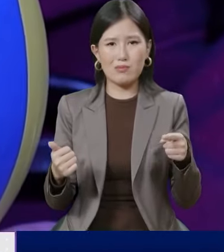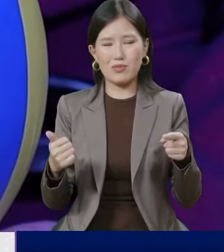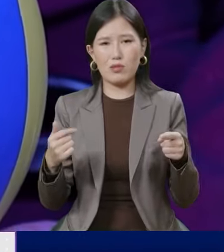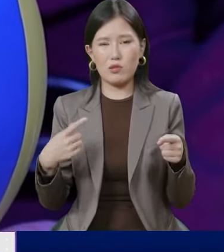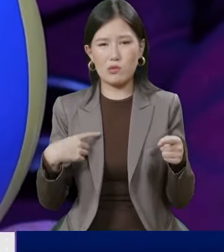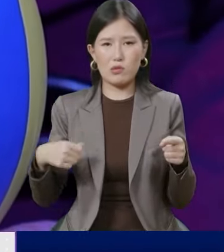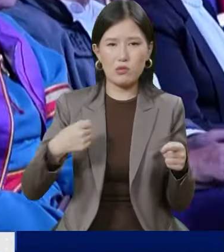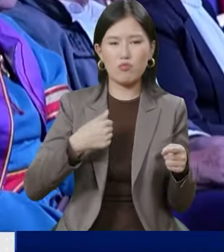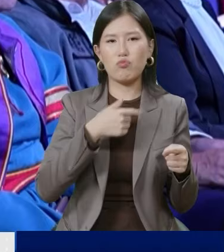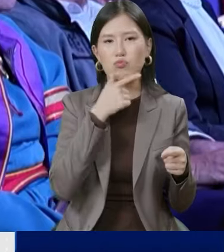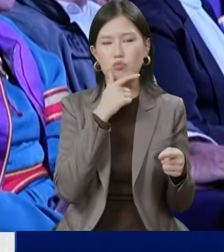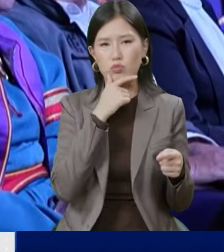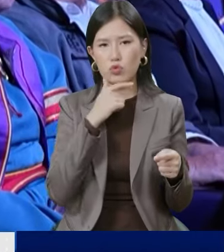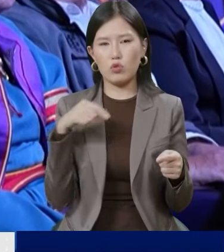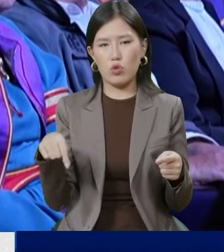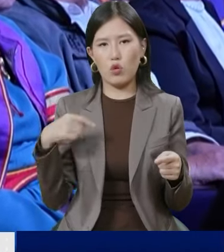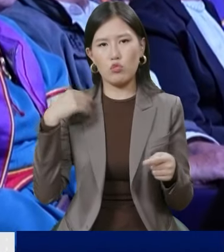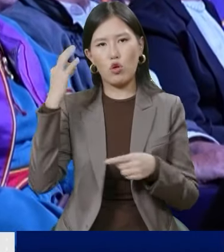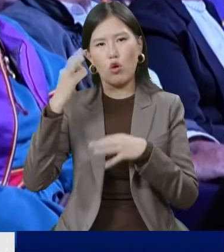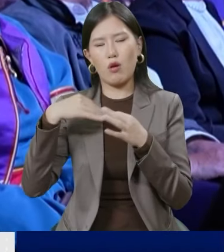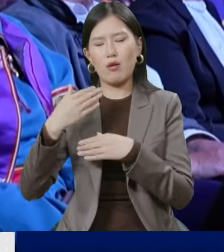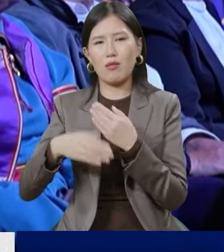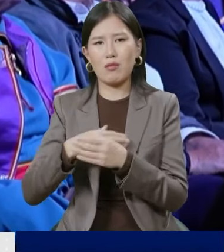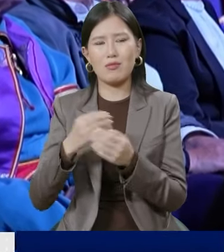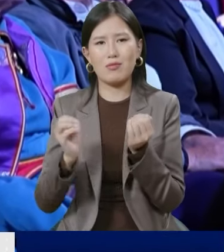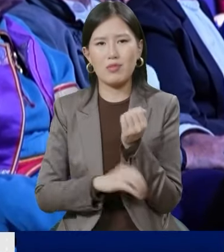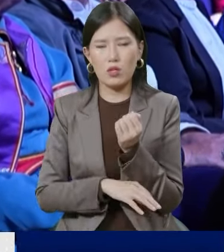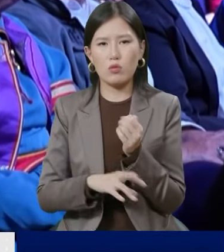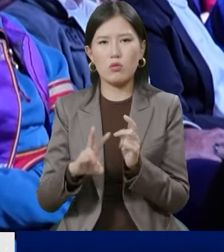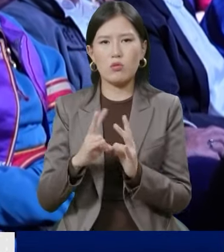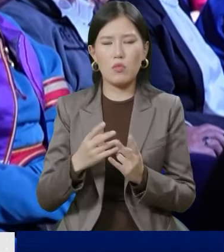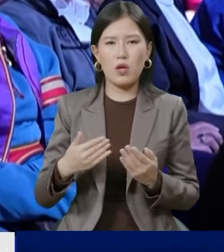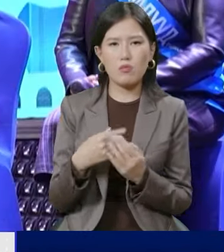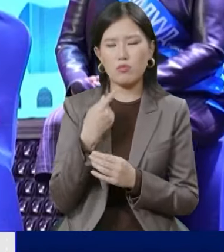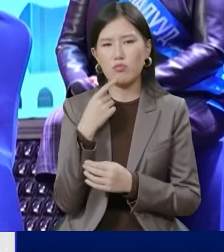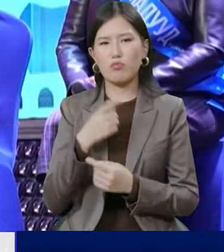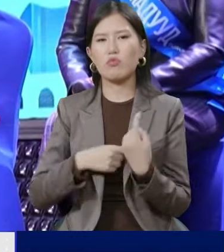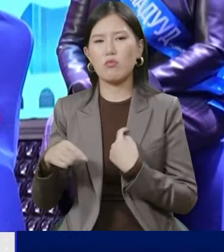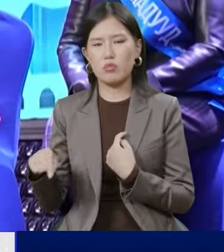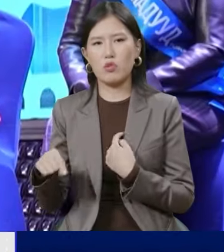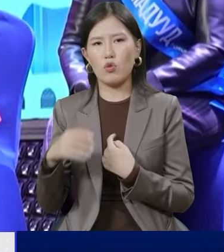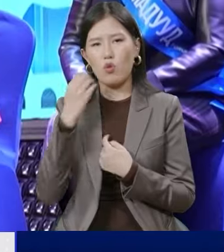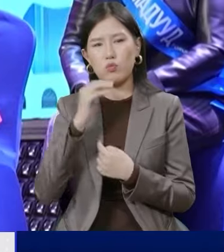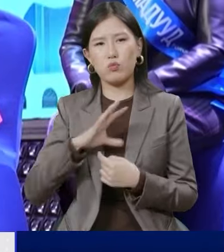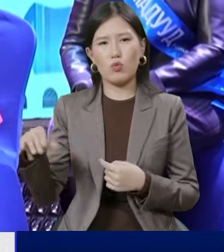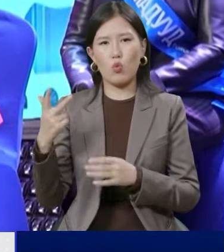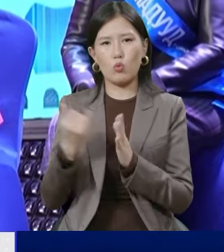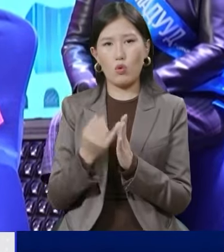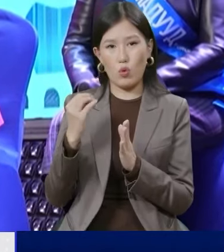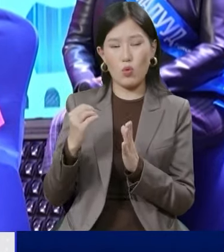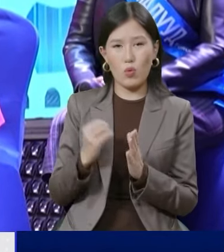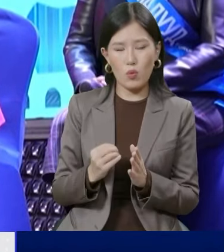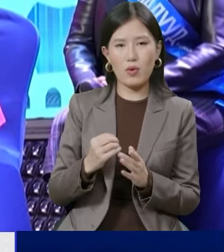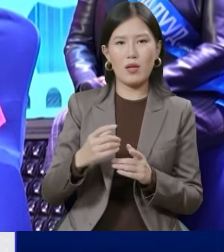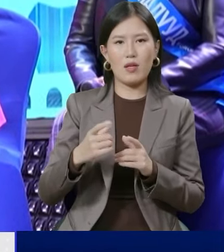Тэд өөрсдөө анзаарахгүй ядуусын игнэнд шилжиж нийгмийн хүнд хэсэгт амьдарч байна. Үүнээс болж ахмадуудын 36% нь эдийн засгийн хүчирхийлэлд өртдөг